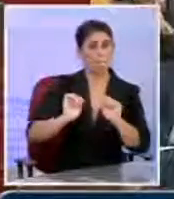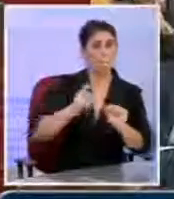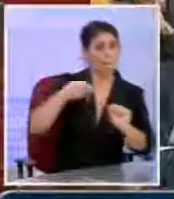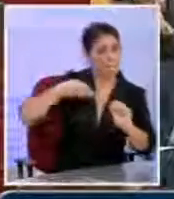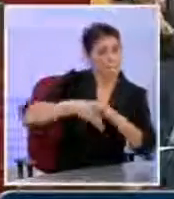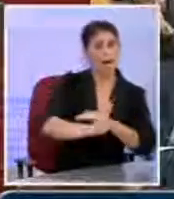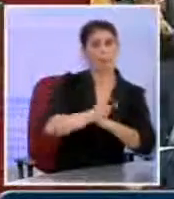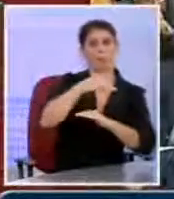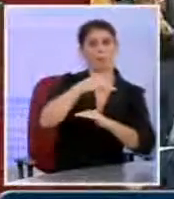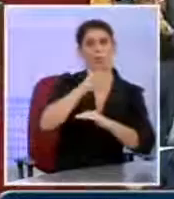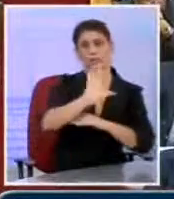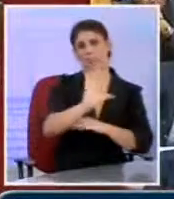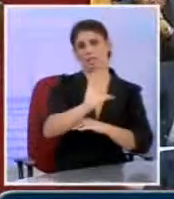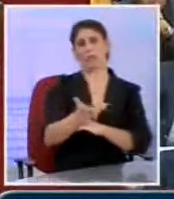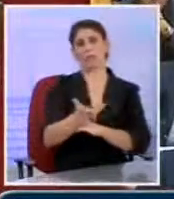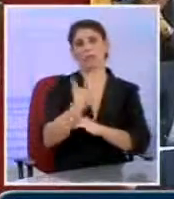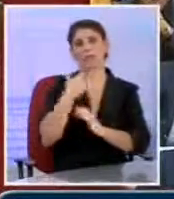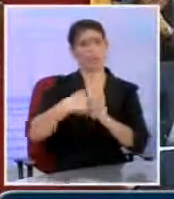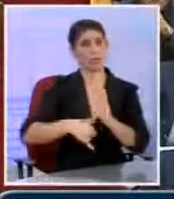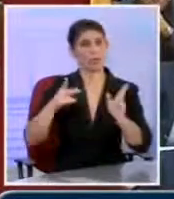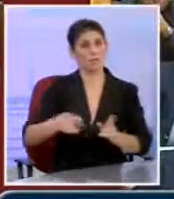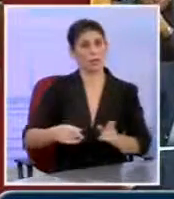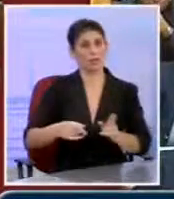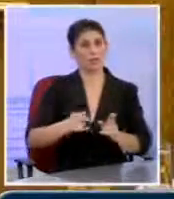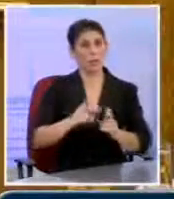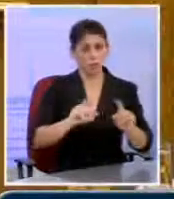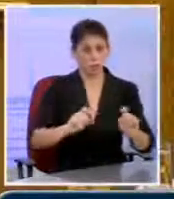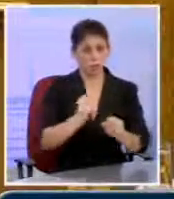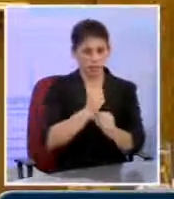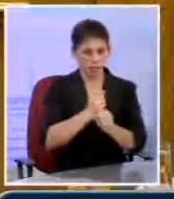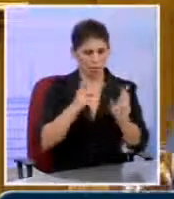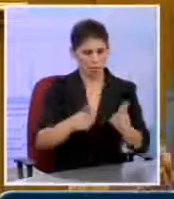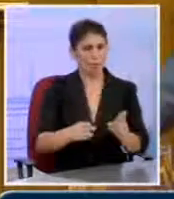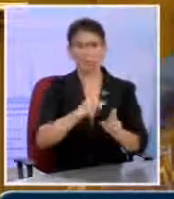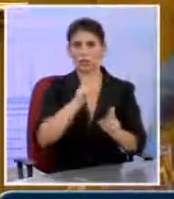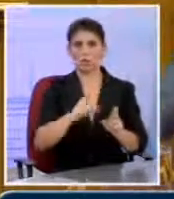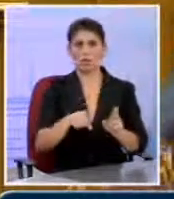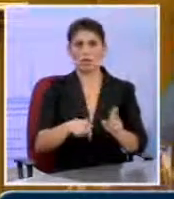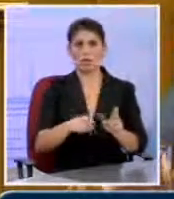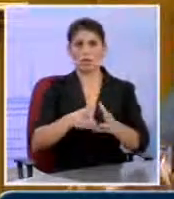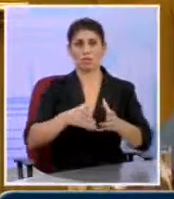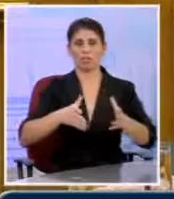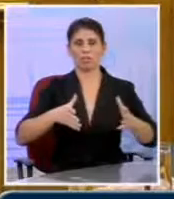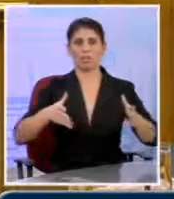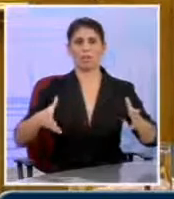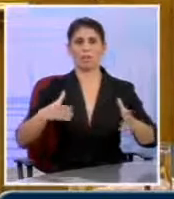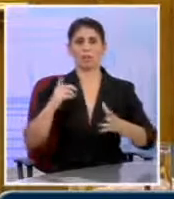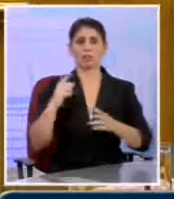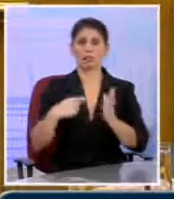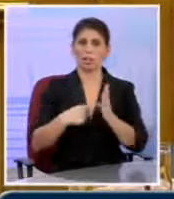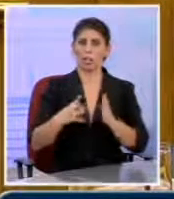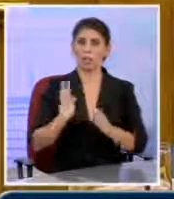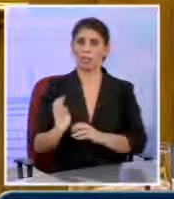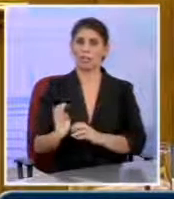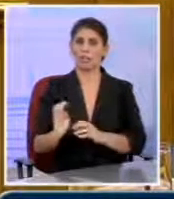Επί της ουσίας έπαψαν να ζουν από το προϊόν της εργασίας τους και αυτή η διάσταση γιγαντώθηκε στα χρόνια της δεκαετίας του 90 και τα